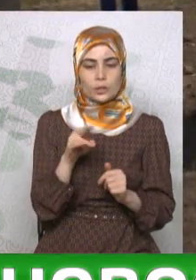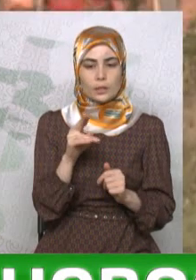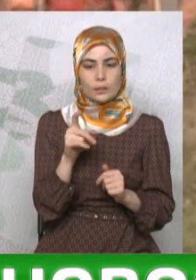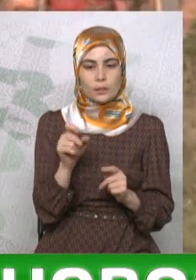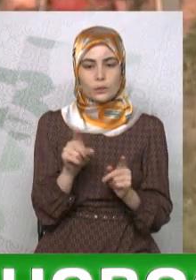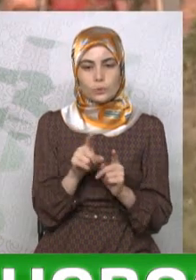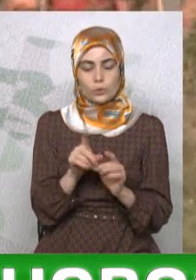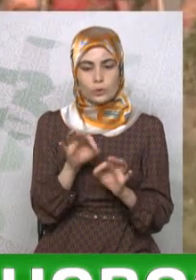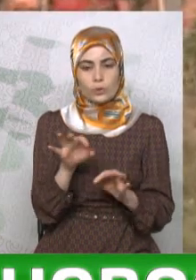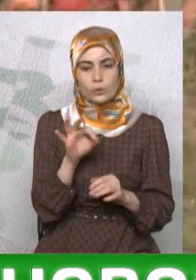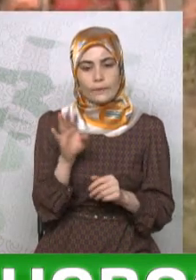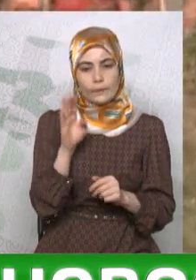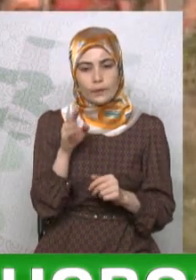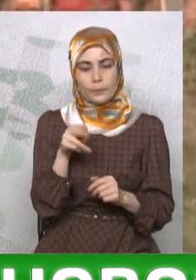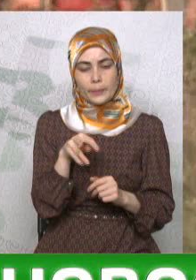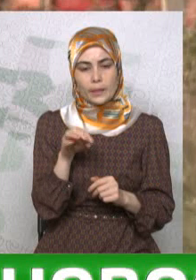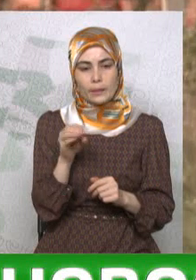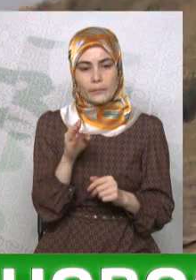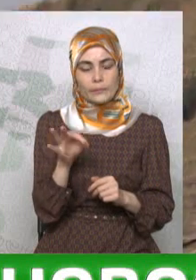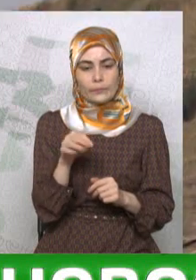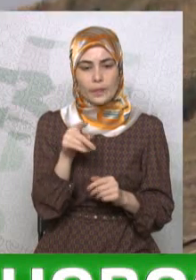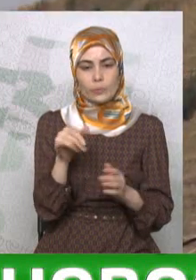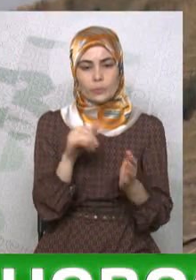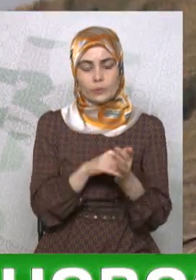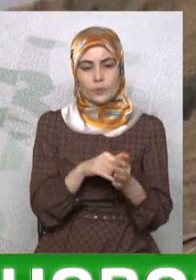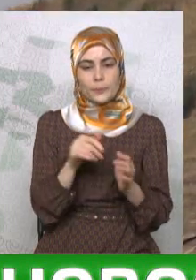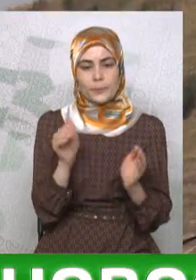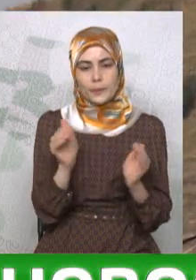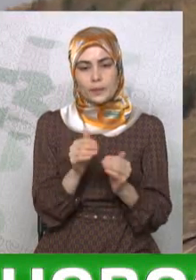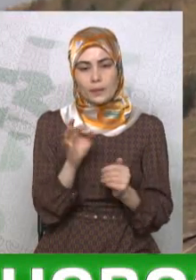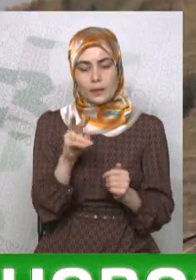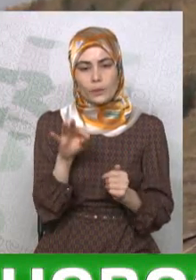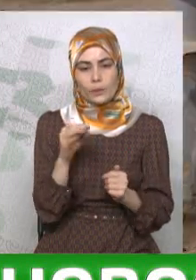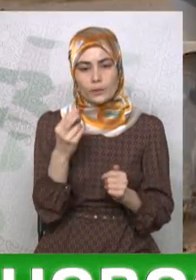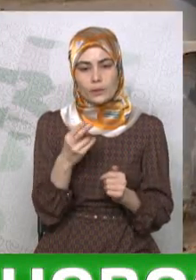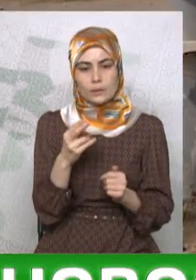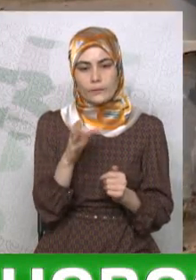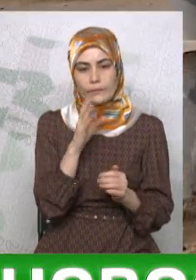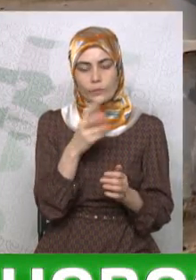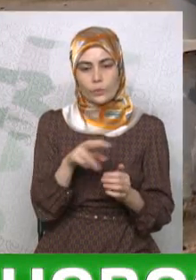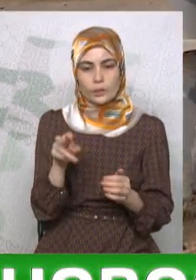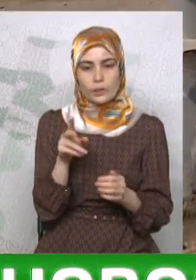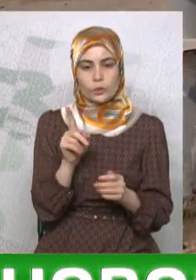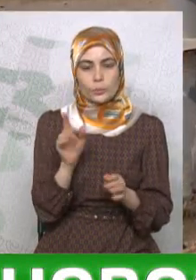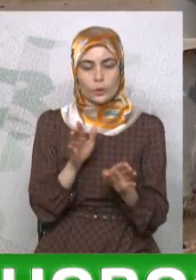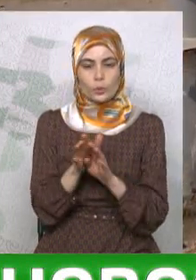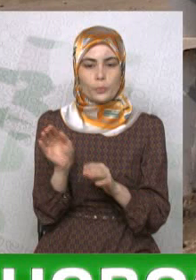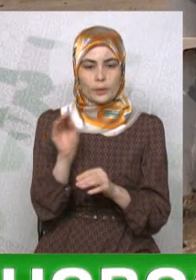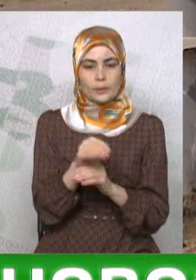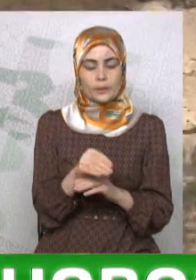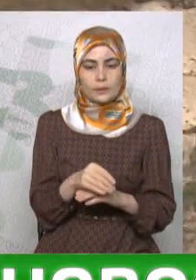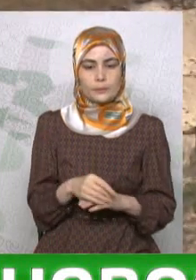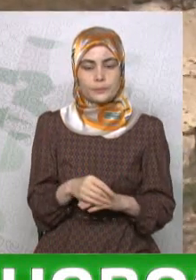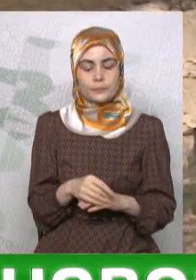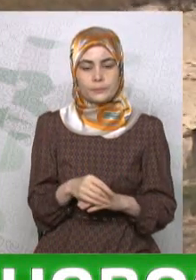ситуацию с водоснабжением в Плиево. Там установили мини-каптажный колодец, который перекачивает воду в дополнительные резервуары,